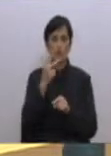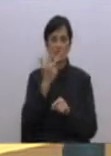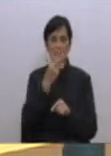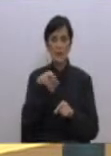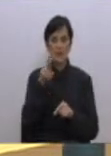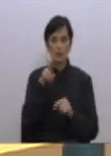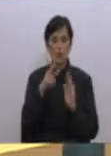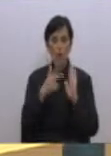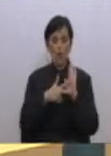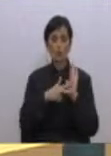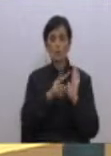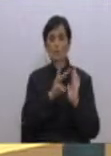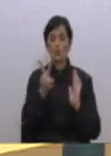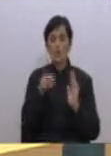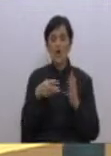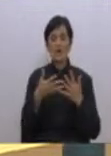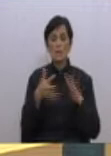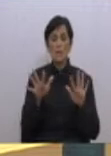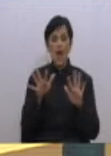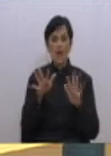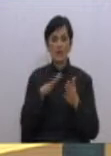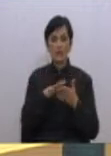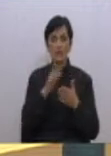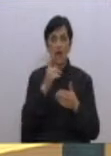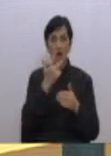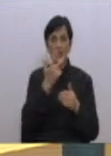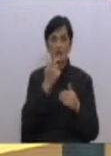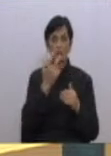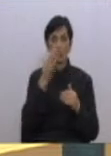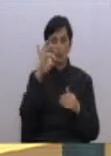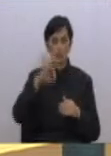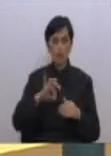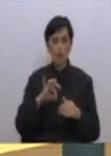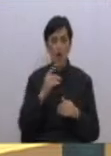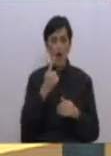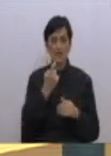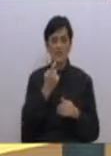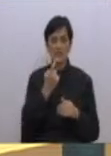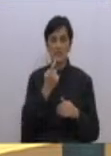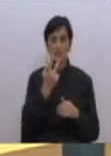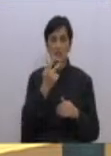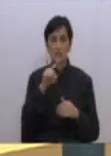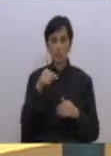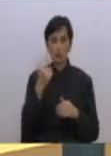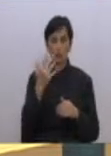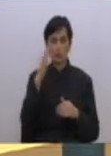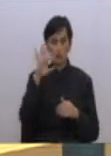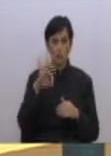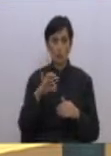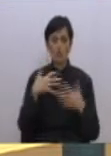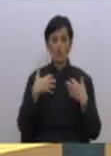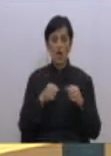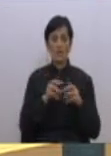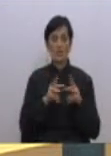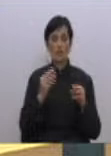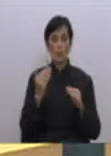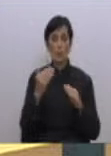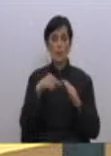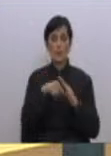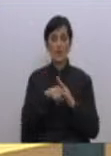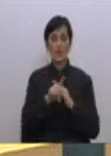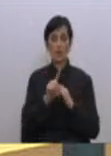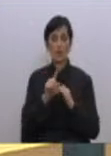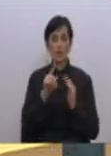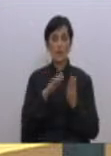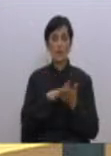miliard, odhmut milion. Dolari de metis atunci se ba, asta vom întâlni cu timi atât de procente ia. Și este rulă bismaciune beli, ce am dat și sami instros mie, ca